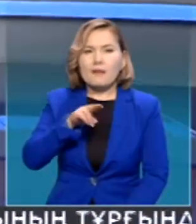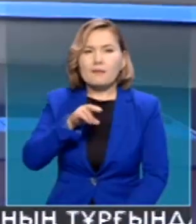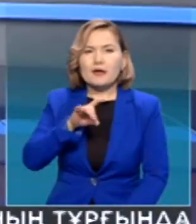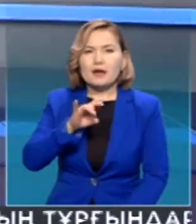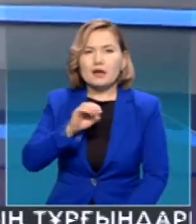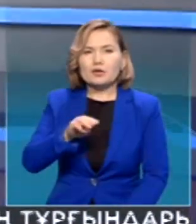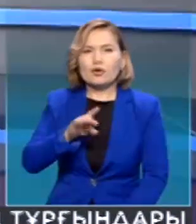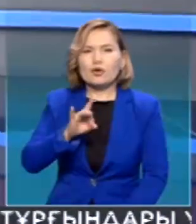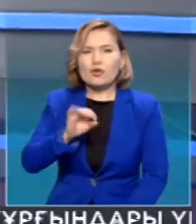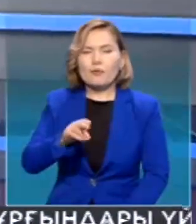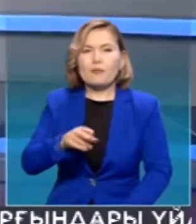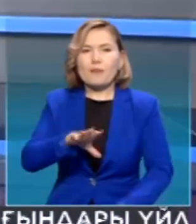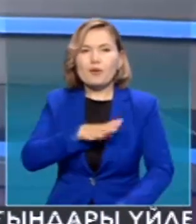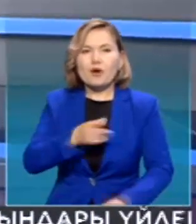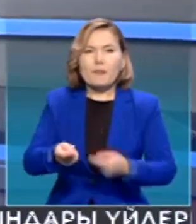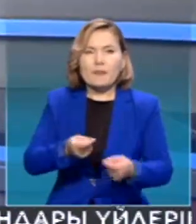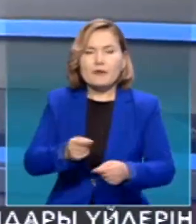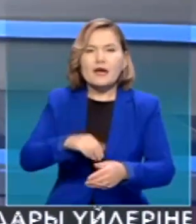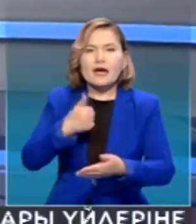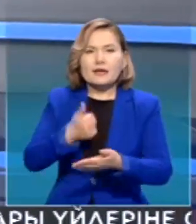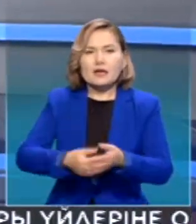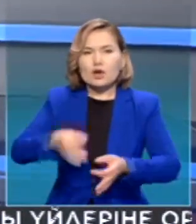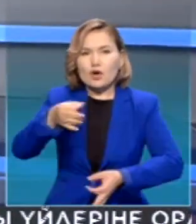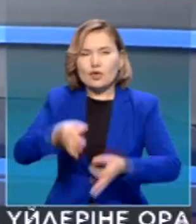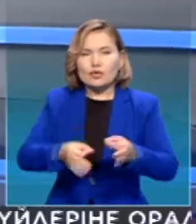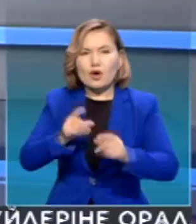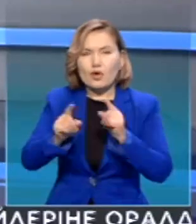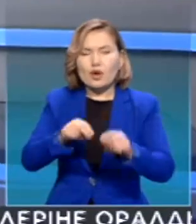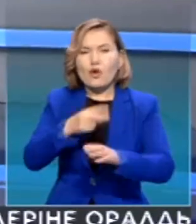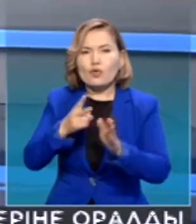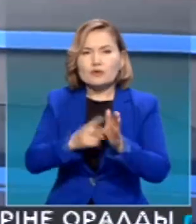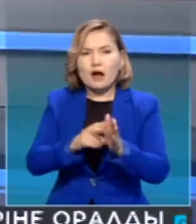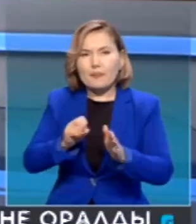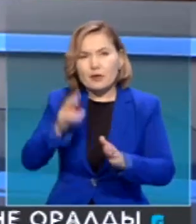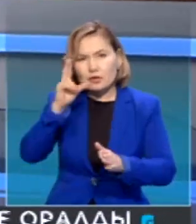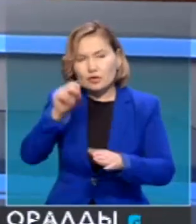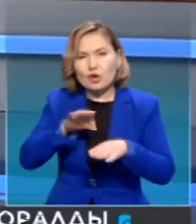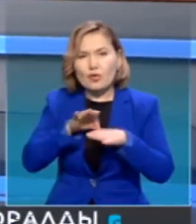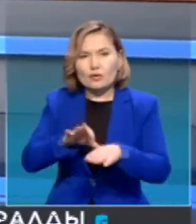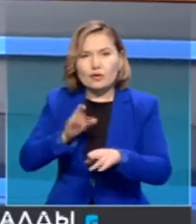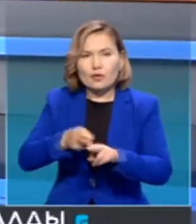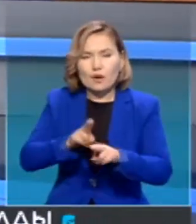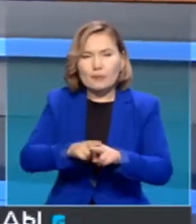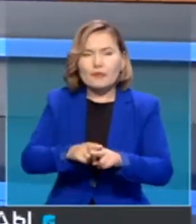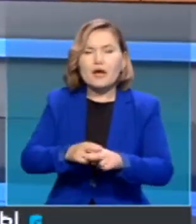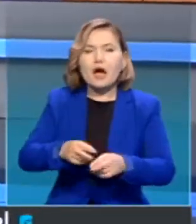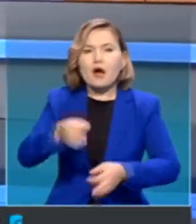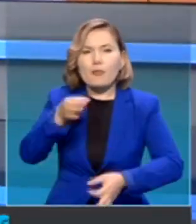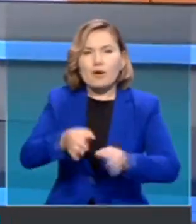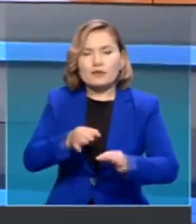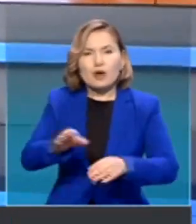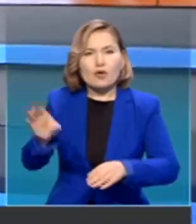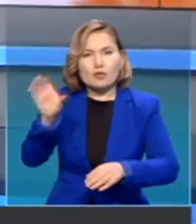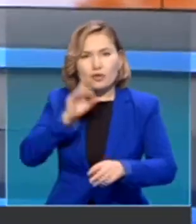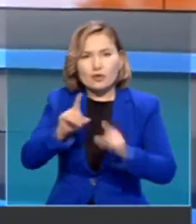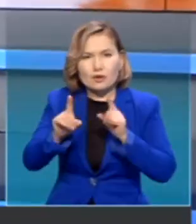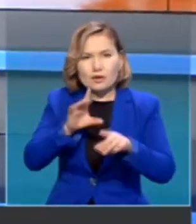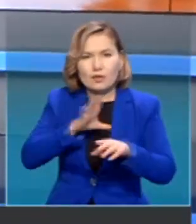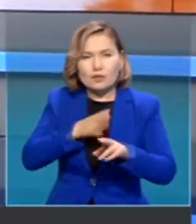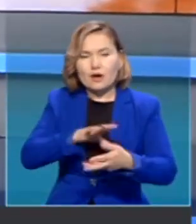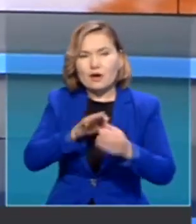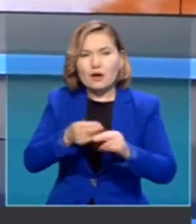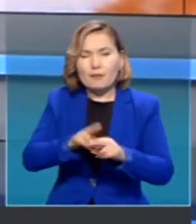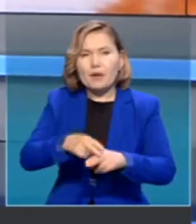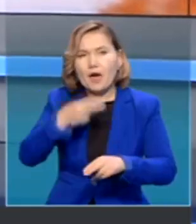Оператор Роптың бұрынғы басшыларына қатысты негізгі сот отырысы 17 сәуір күні өтетін болды. Бүгін істің кезекті алдын ала тыңдау өтті.